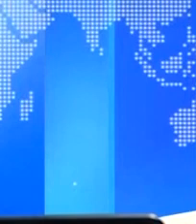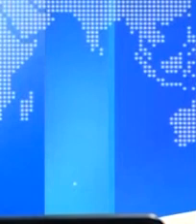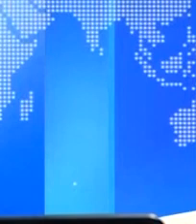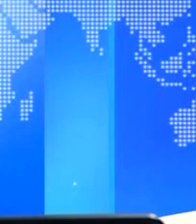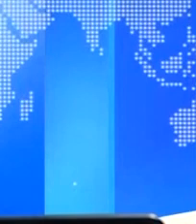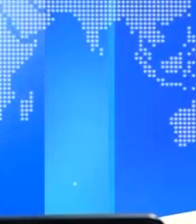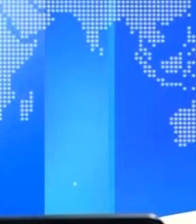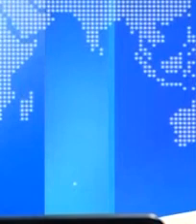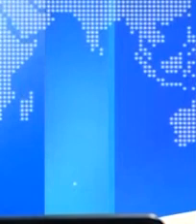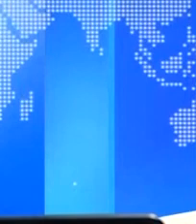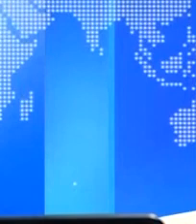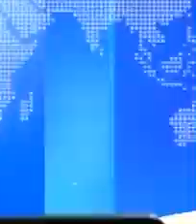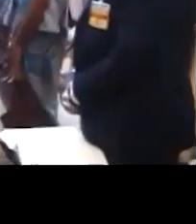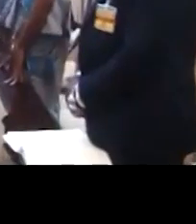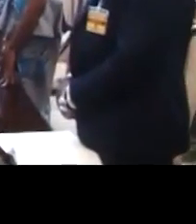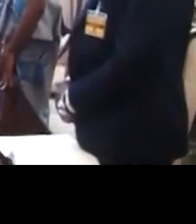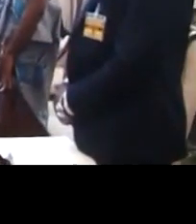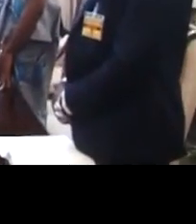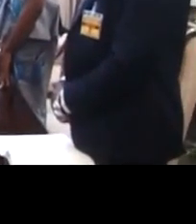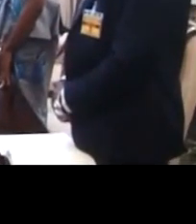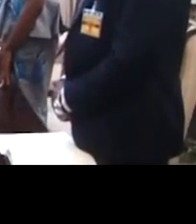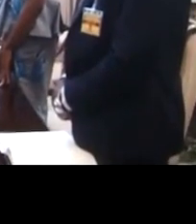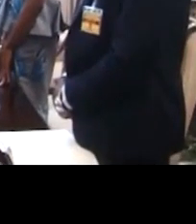Elvira Panzou et Coco Molicho.